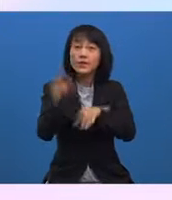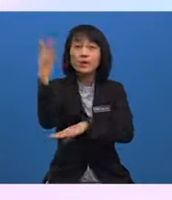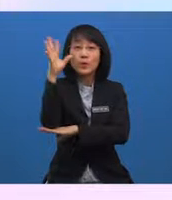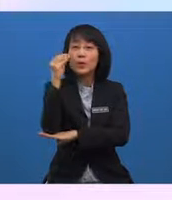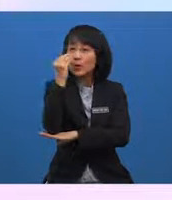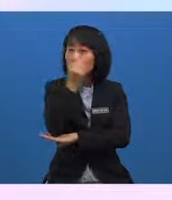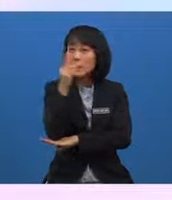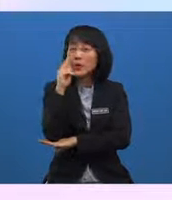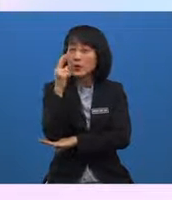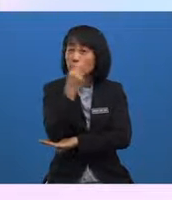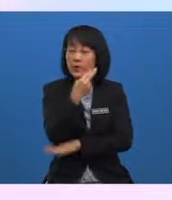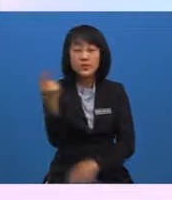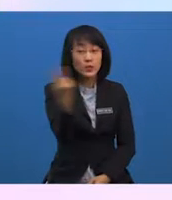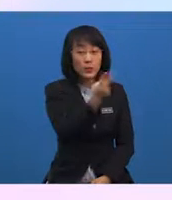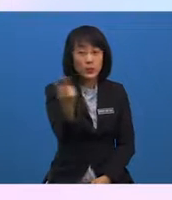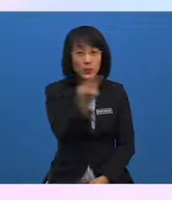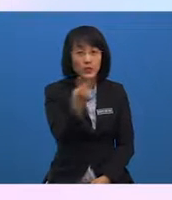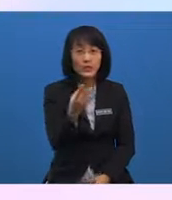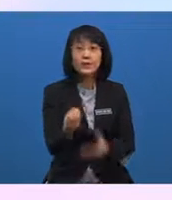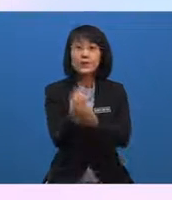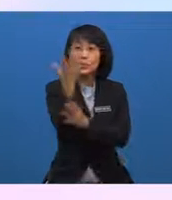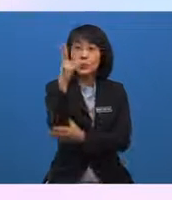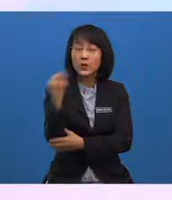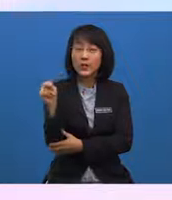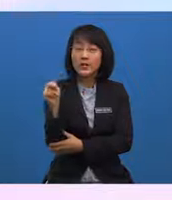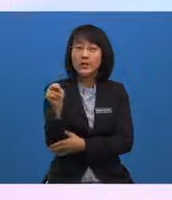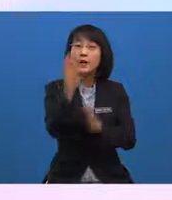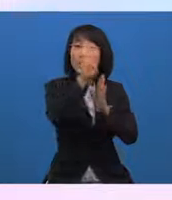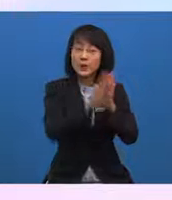Jadi, kedua-duanya ialah tumbuhan berbunga.